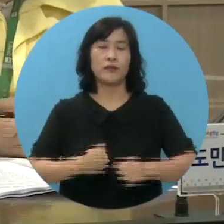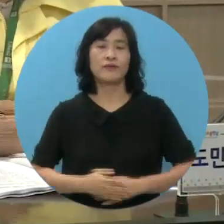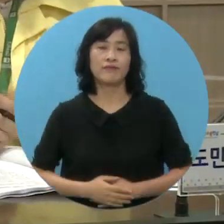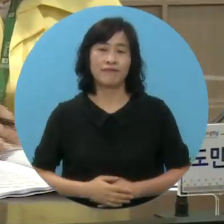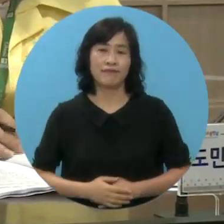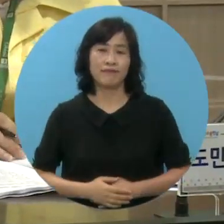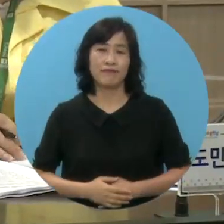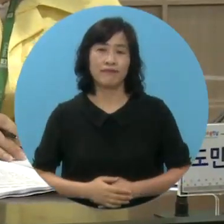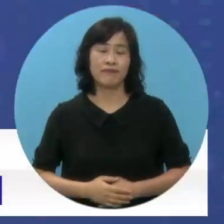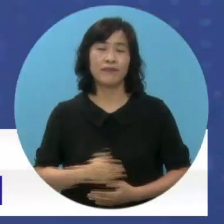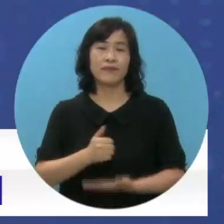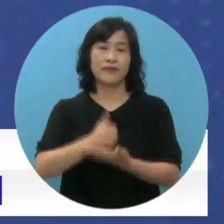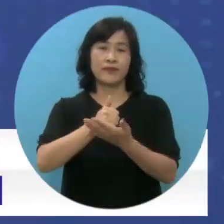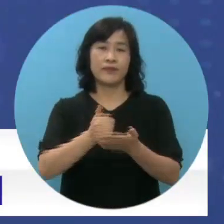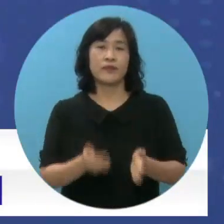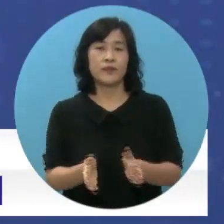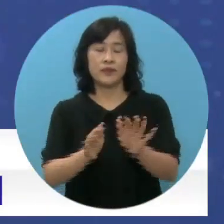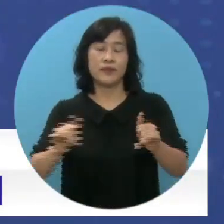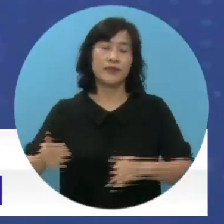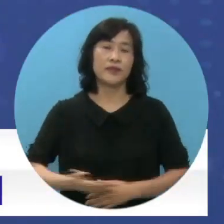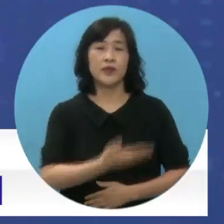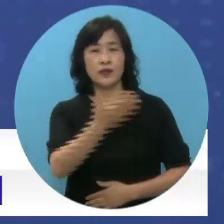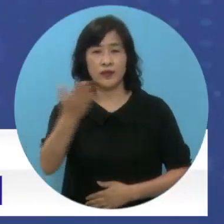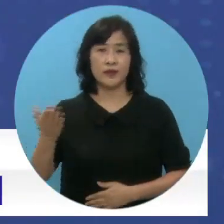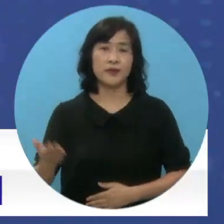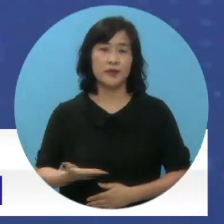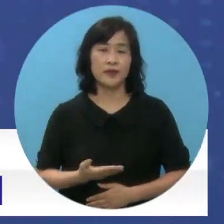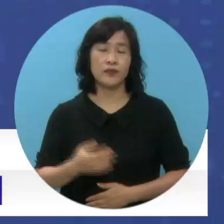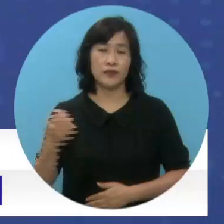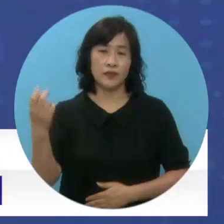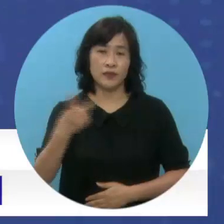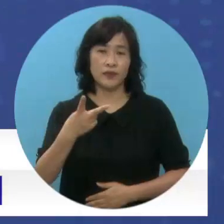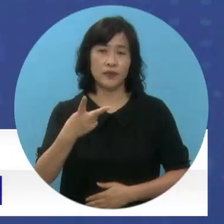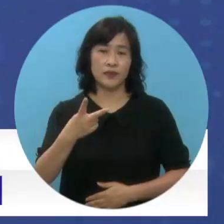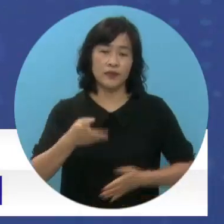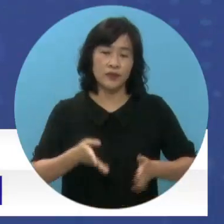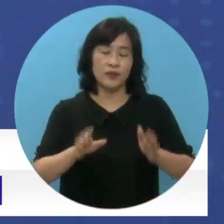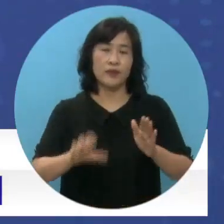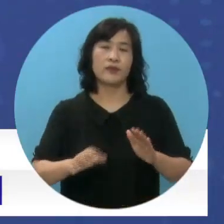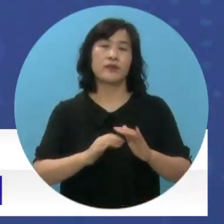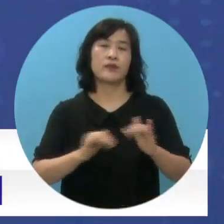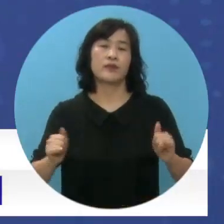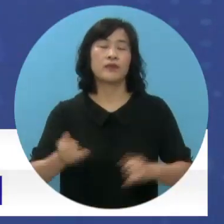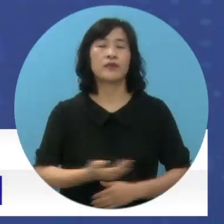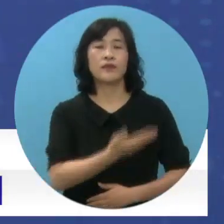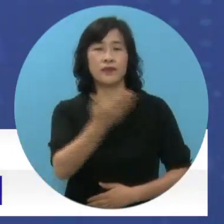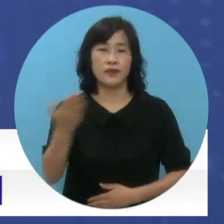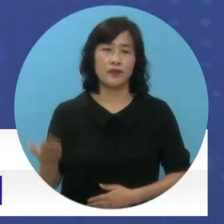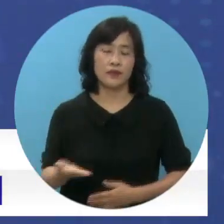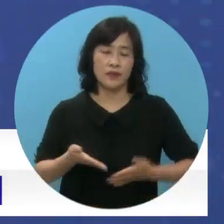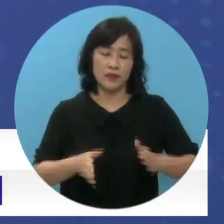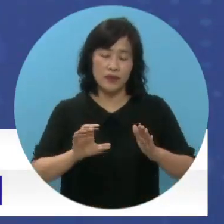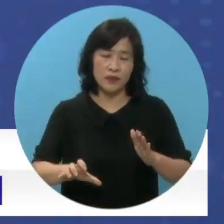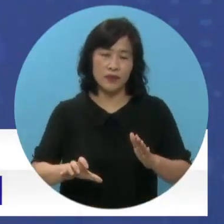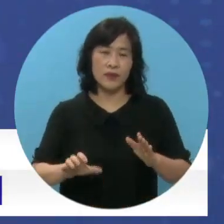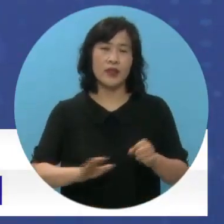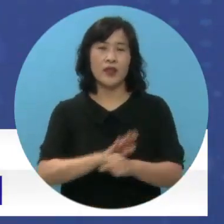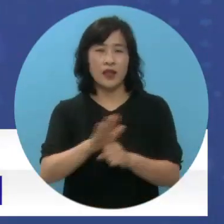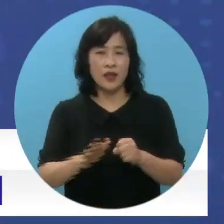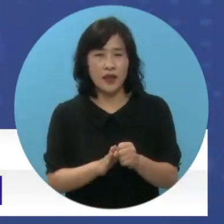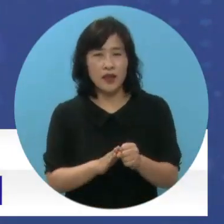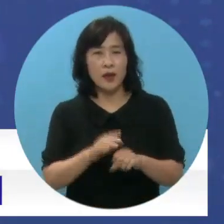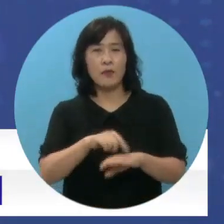것을 당부했습니다. 존경하는 도민 여러분, 그리고 향우님 여러분, 고향의